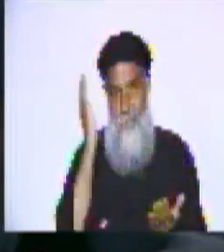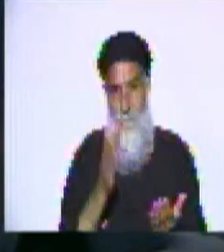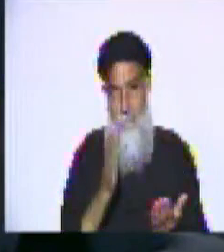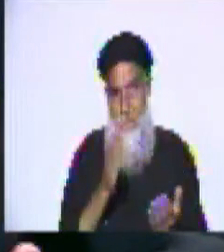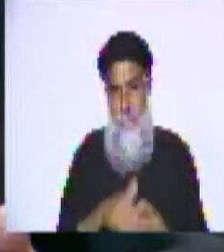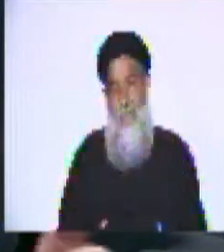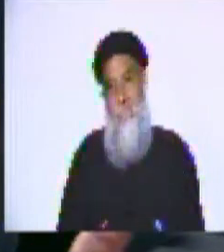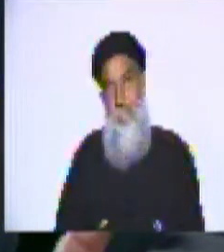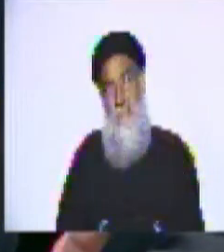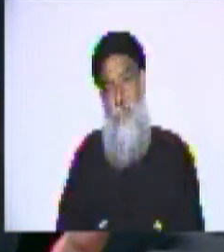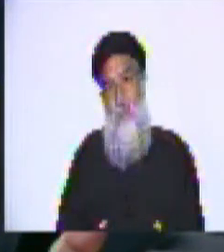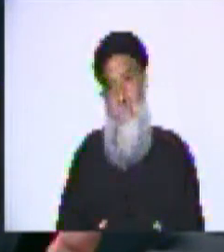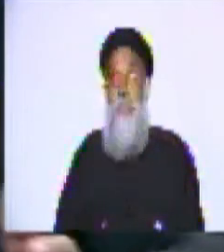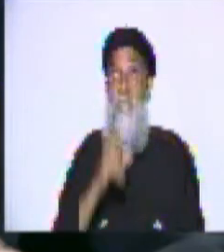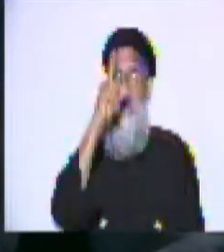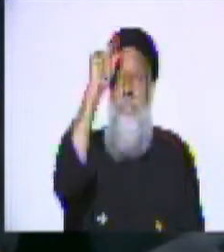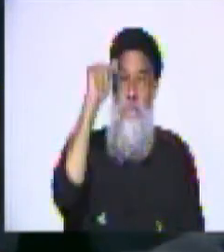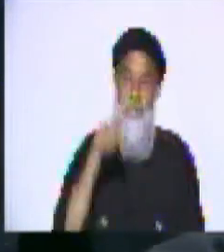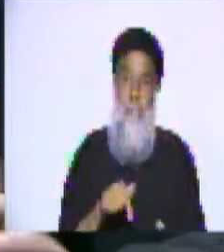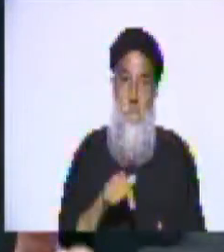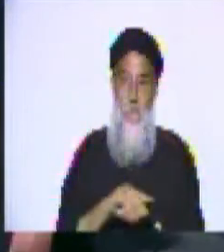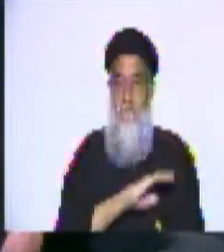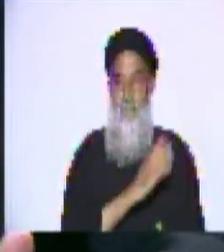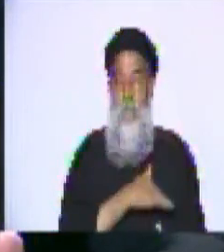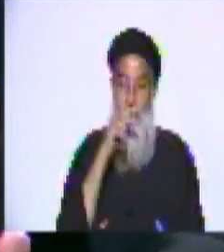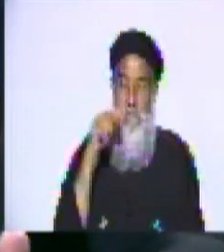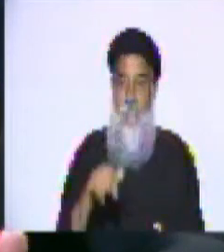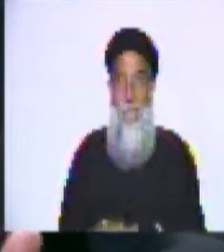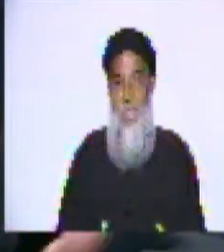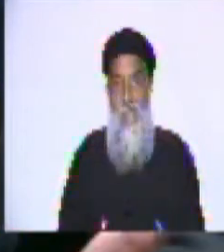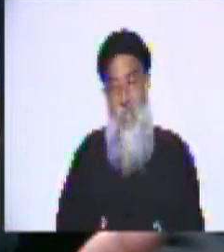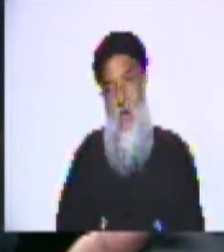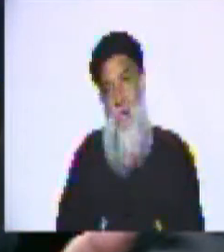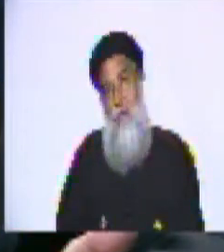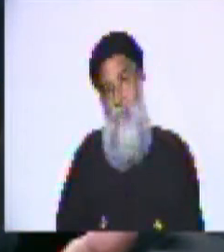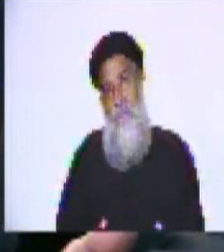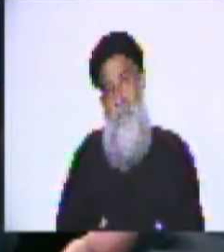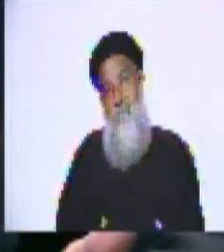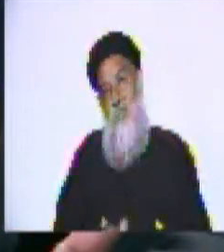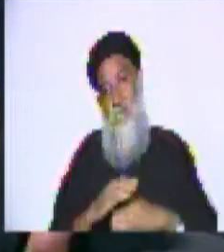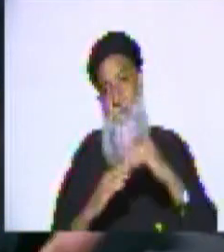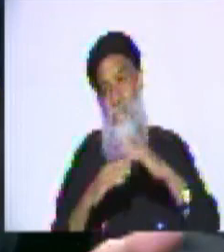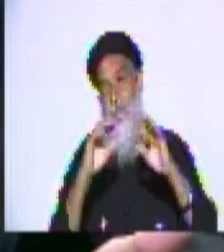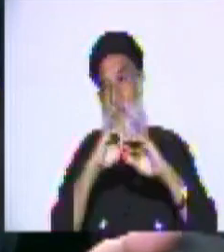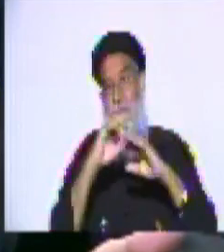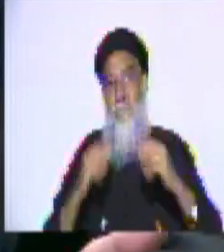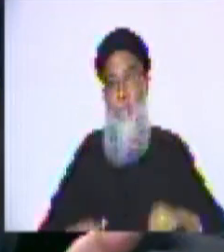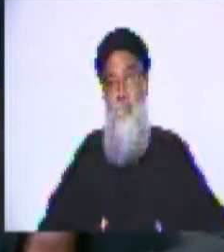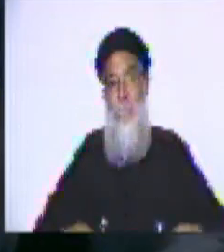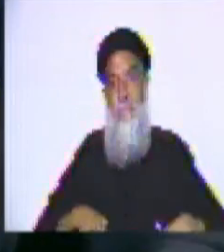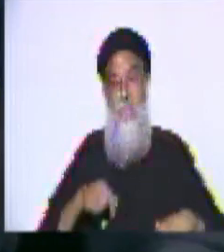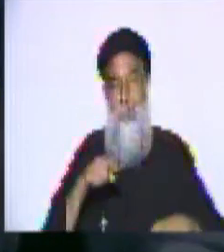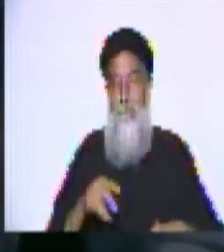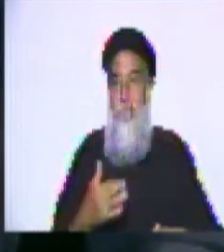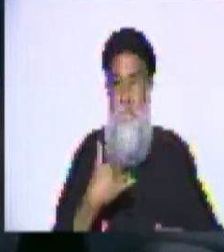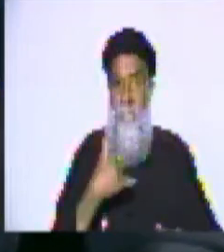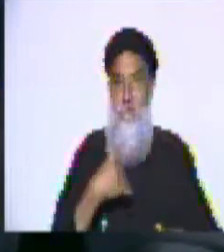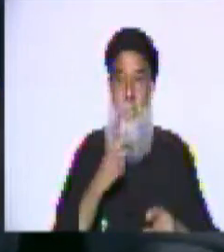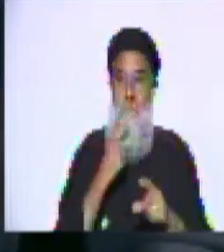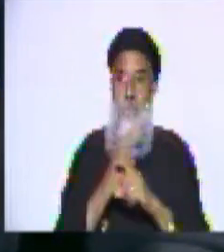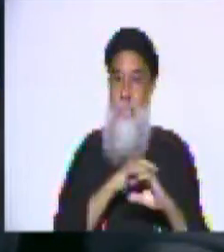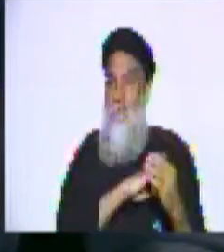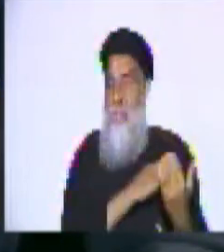زي مثل وجود الله، يعني الإيمان بوجود الله. دي عقيدة هامة. ربنا مش موجود، ازاي هامن